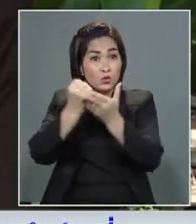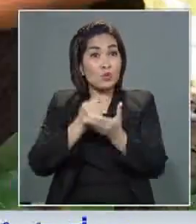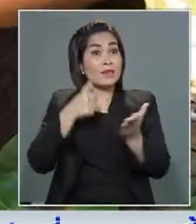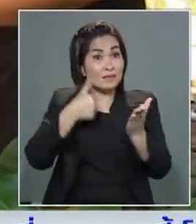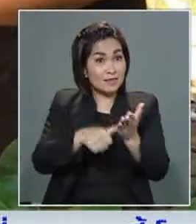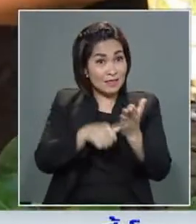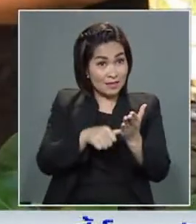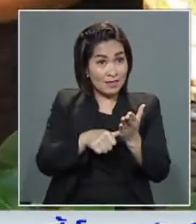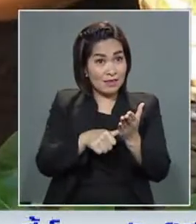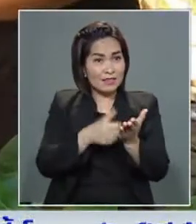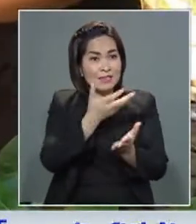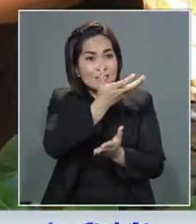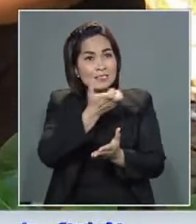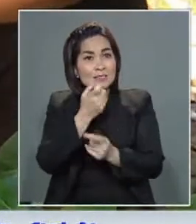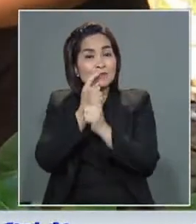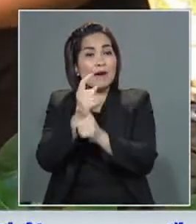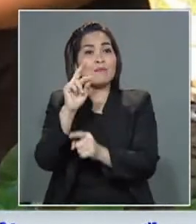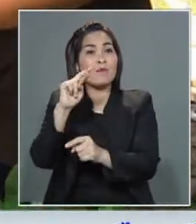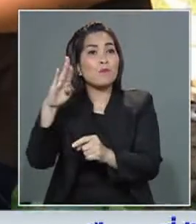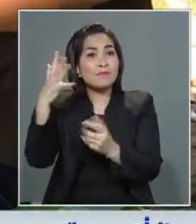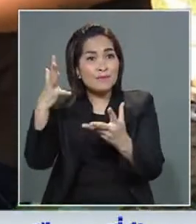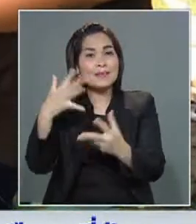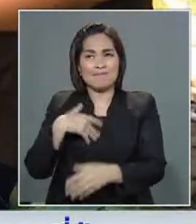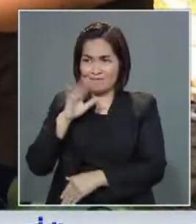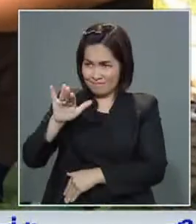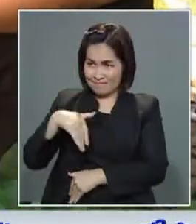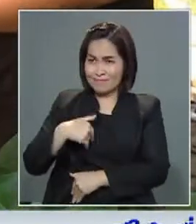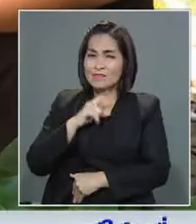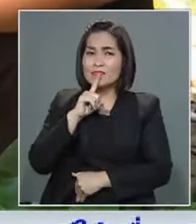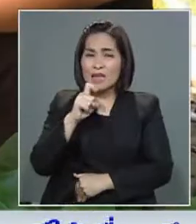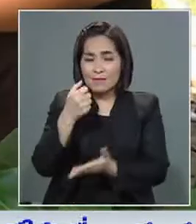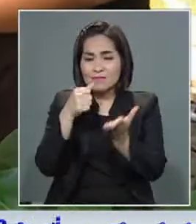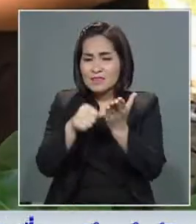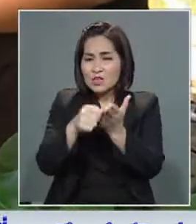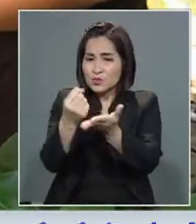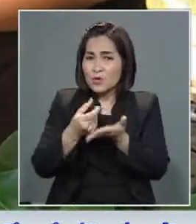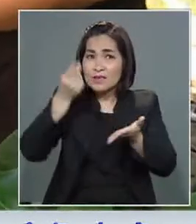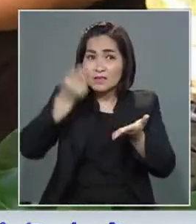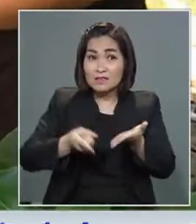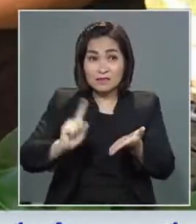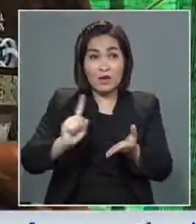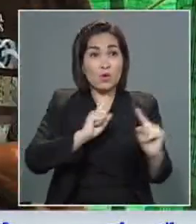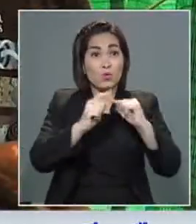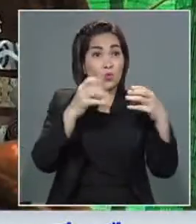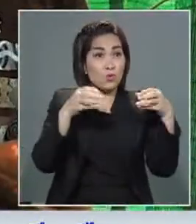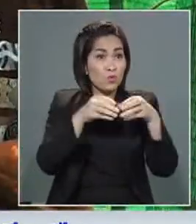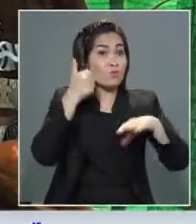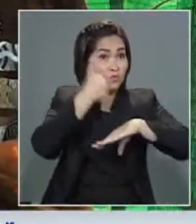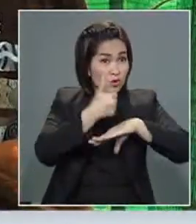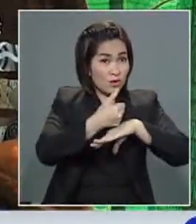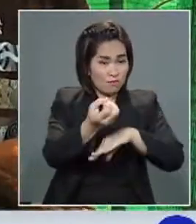อกระบบพี่ก็เดินเข้าไปเลยก็เข้าไปหาเขาแหละบอกช่วยหนี้นอกระบบจริงหรือเปล่าก็คุยกับหัวหน้ากลุ่มหัวหน้ากลุ่มเขาบอกว่